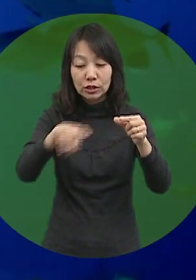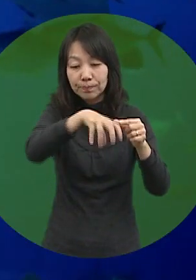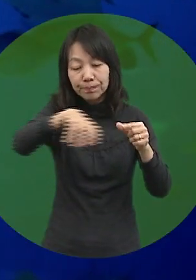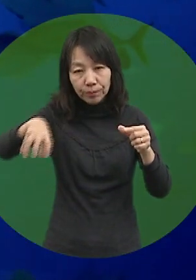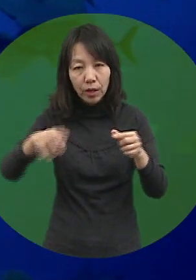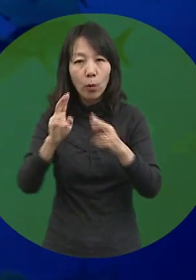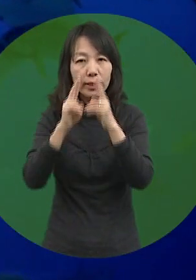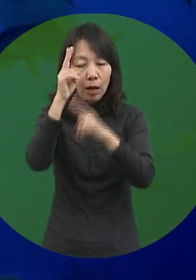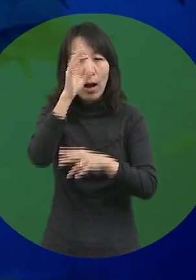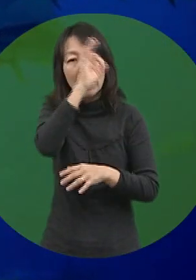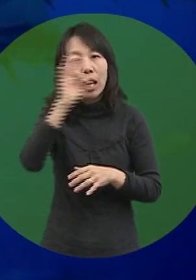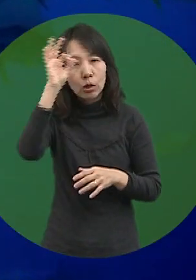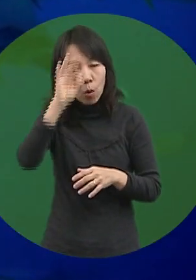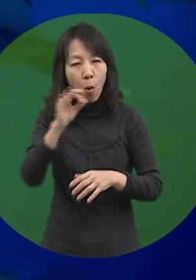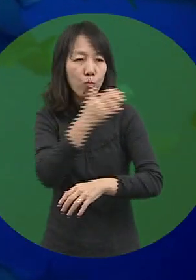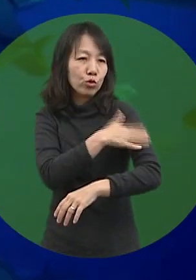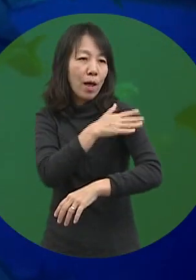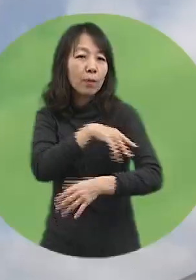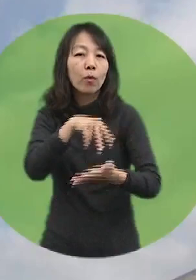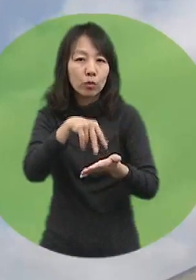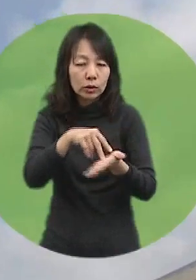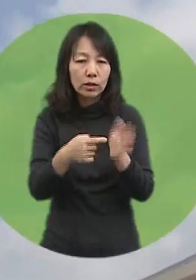ランド化を促進しています。